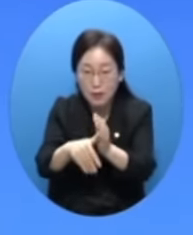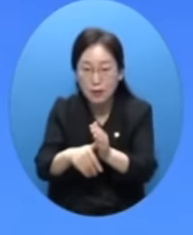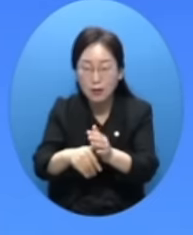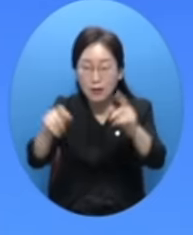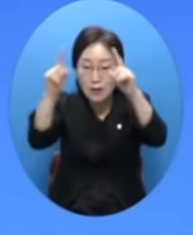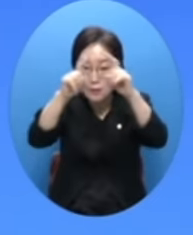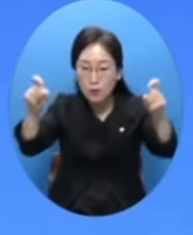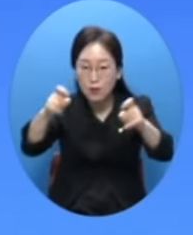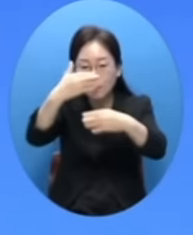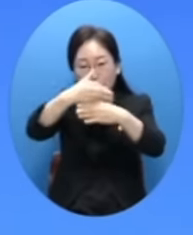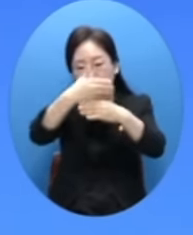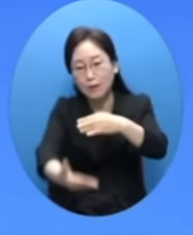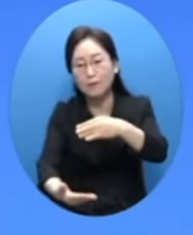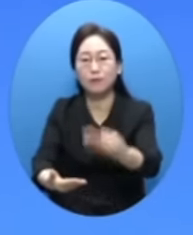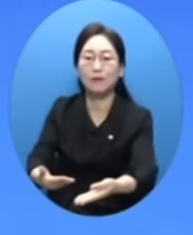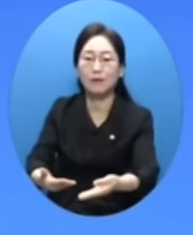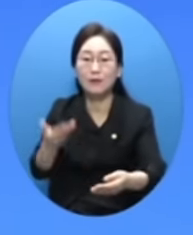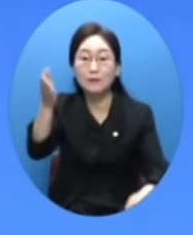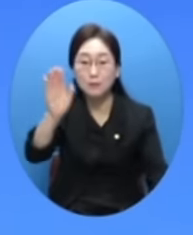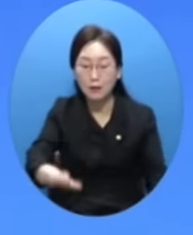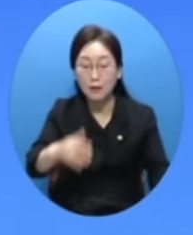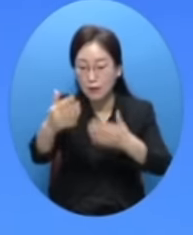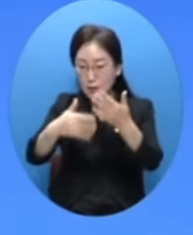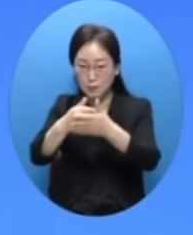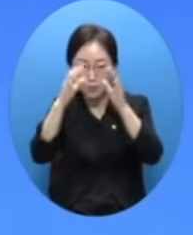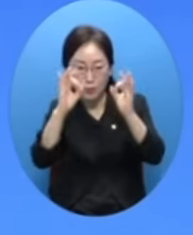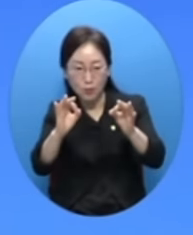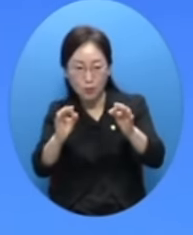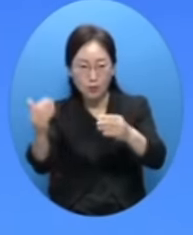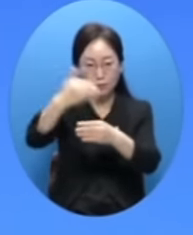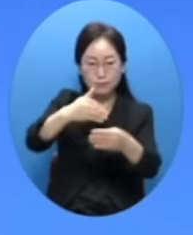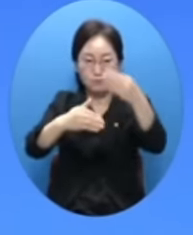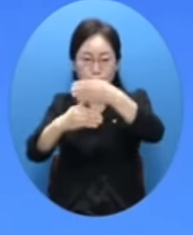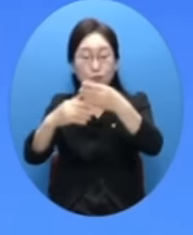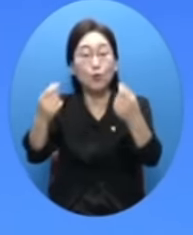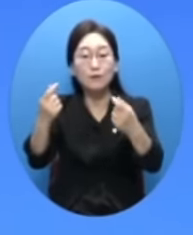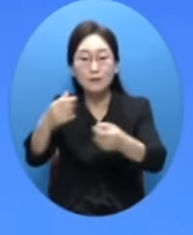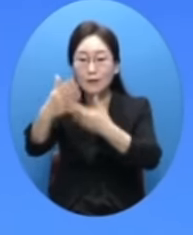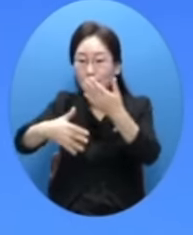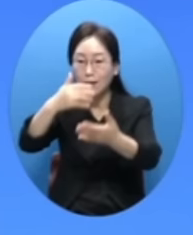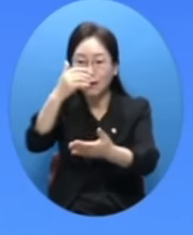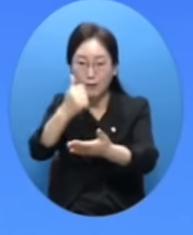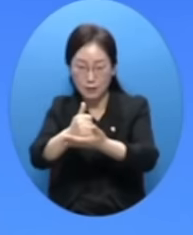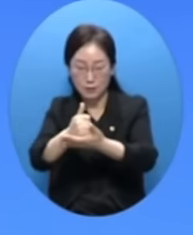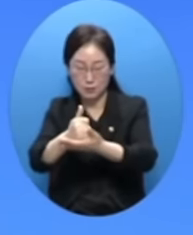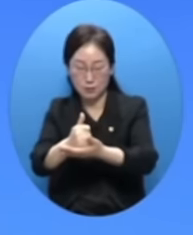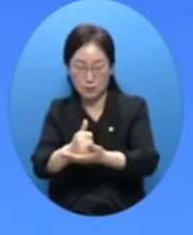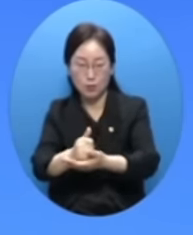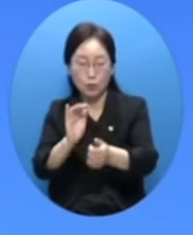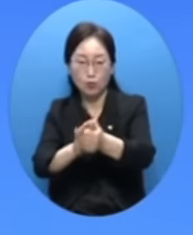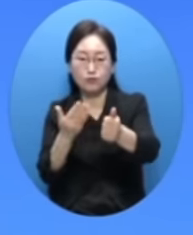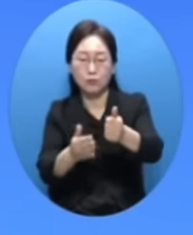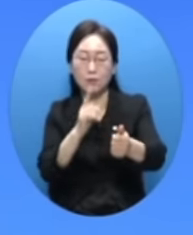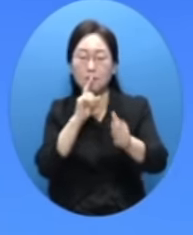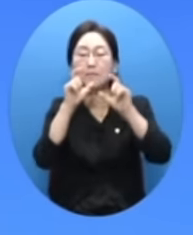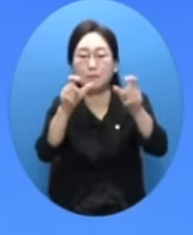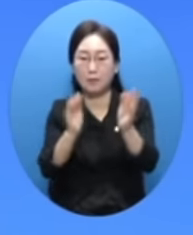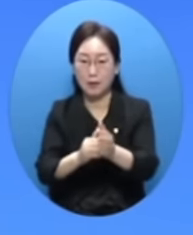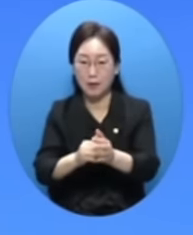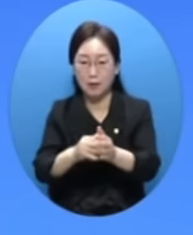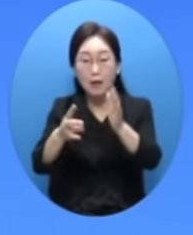그런데 하나님이 그 성벽이 이미 세워진 것 같이 하나님 앞에 존재하고 있다고 말씀합니다. 예루살렘